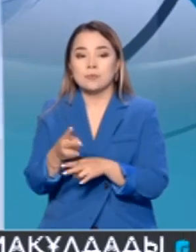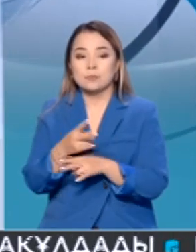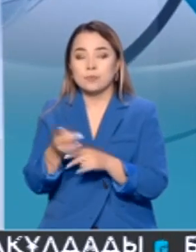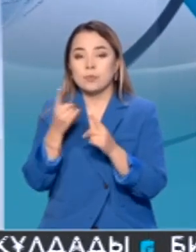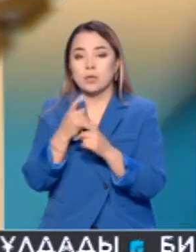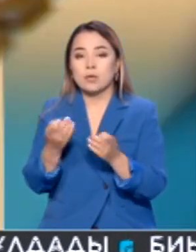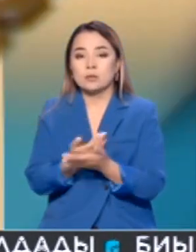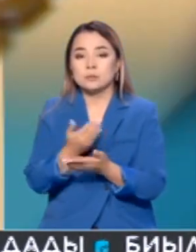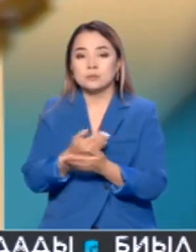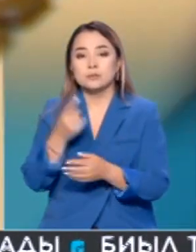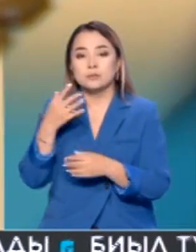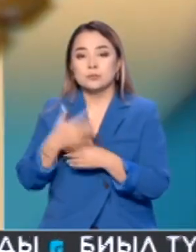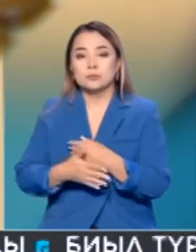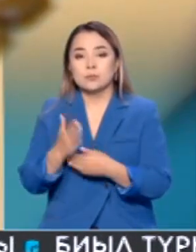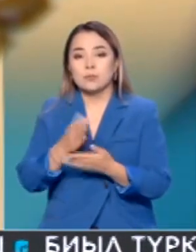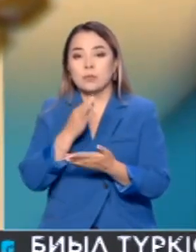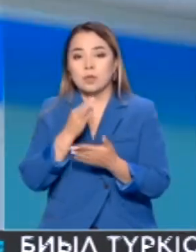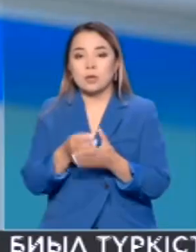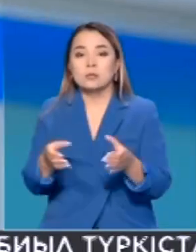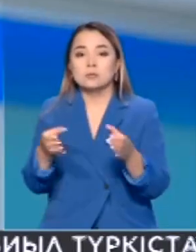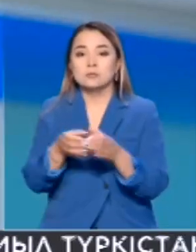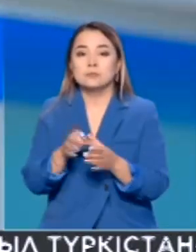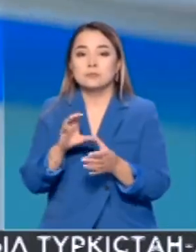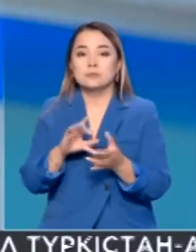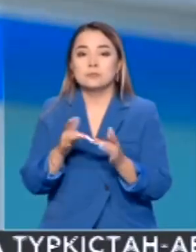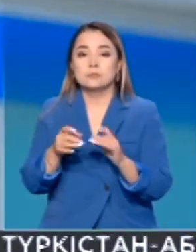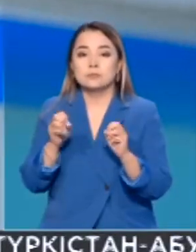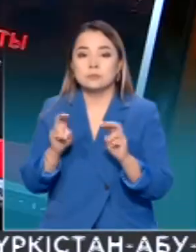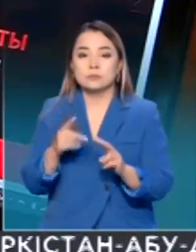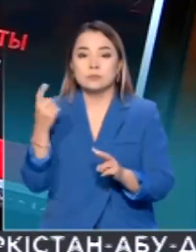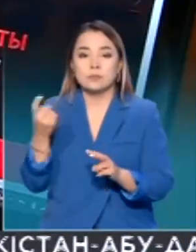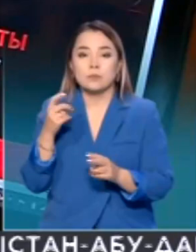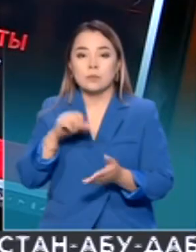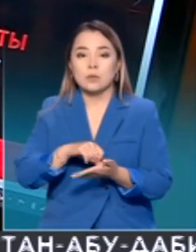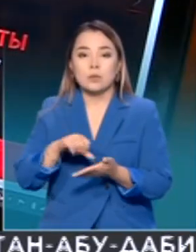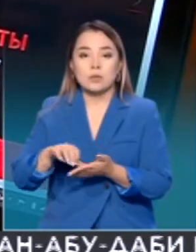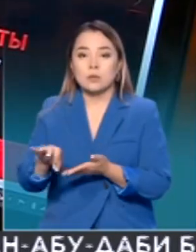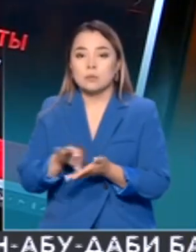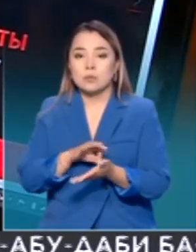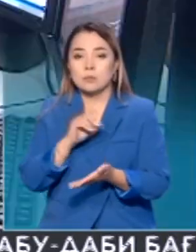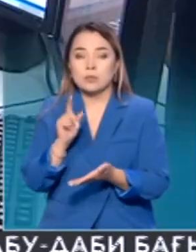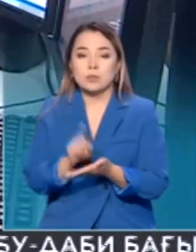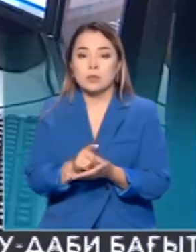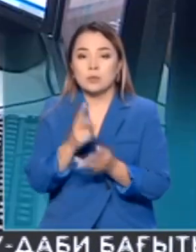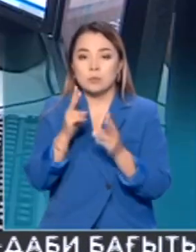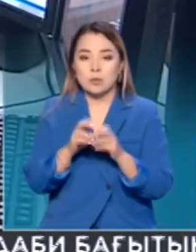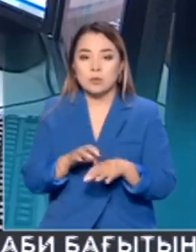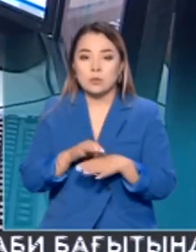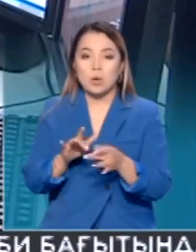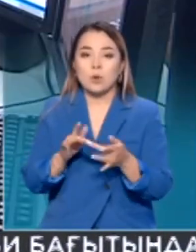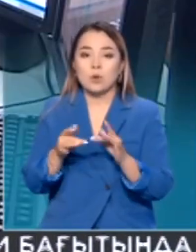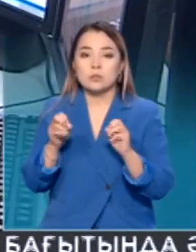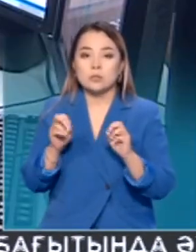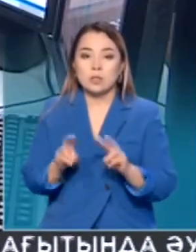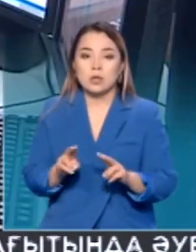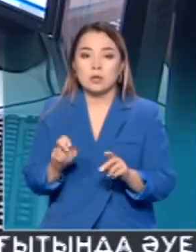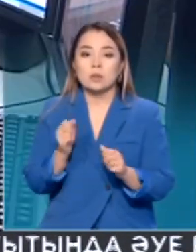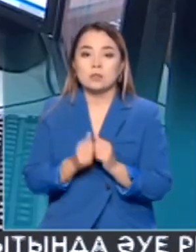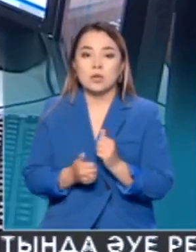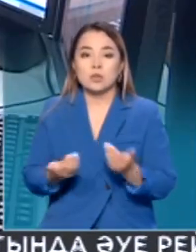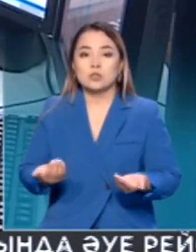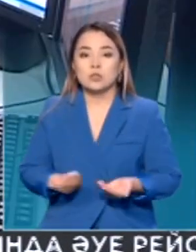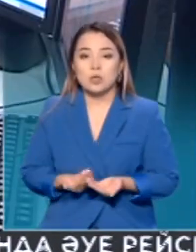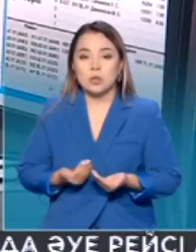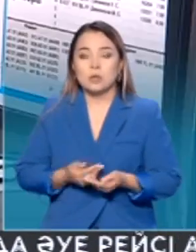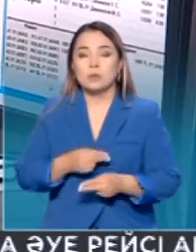түсінік пайда болды. Бұл санатқа жататын ақпаратты әлеуметтік желінің иесі бірден өшіруге міндетті. Онлайн орта күнделікті күйбең